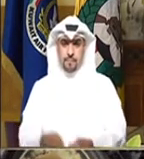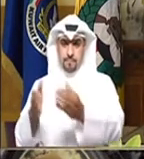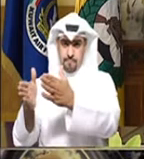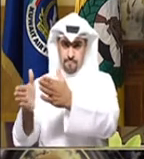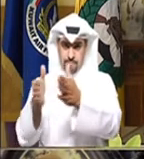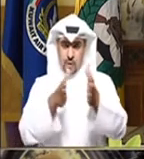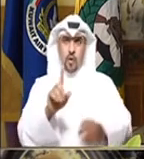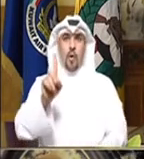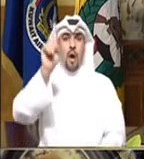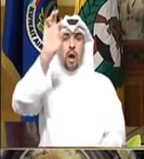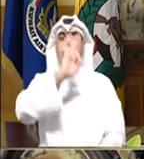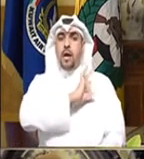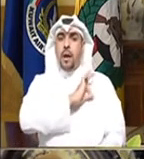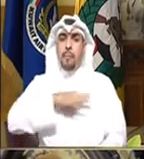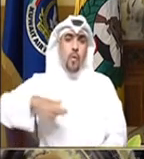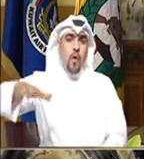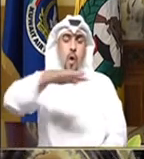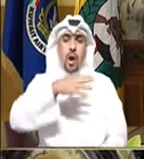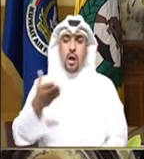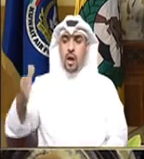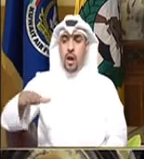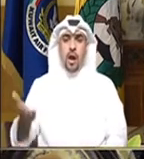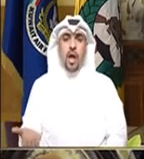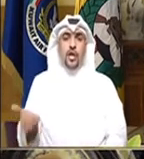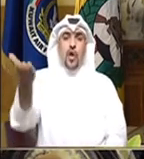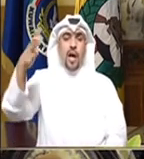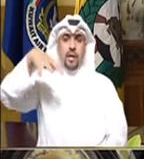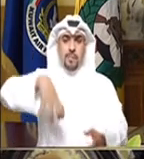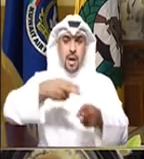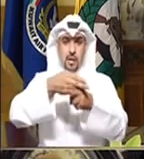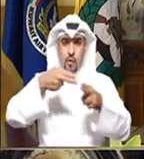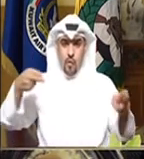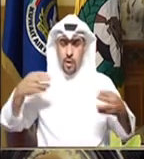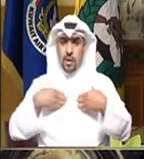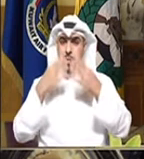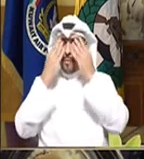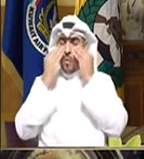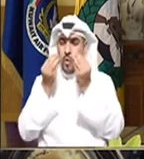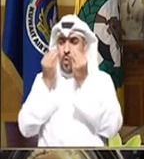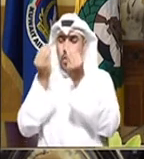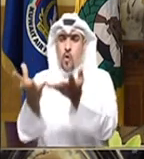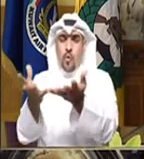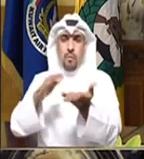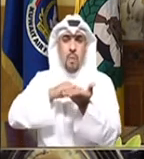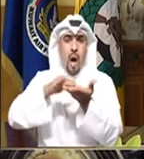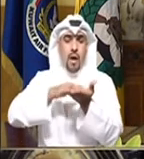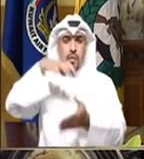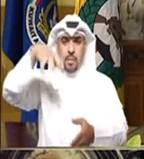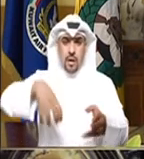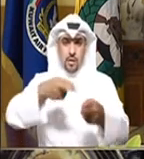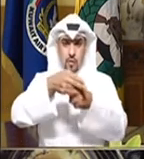يرحم شهدائنا الأبرار الذين ضحوا بأنفسهم وبذلوا دماءهم